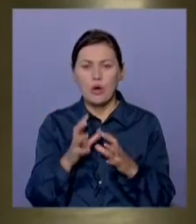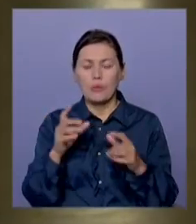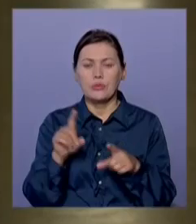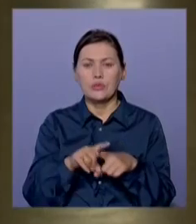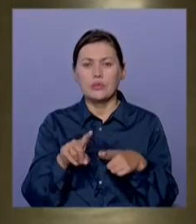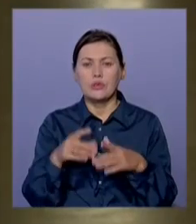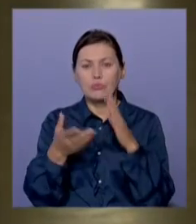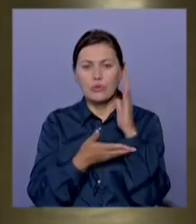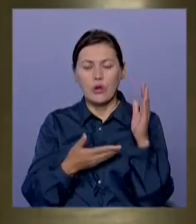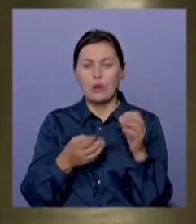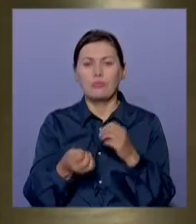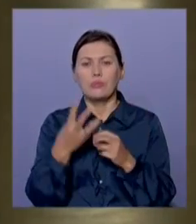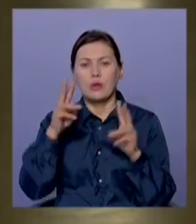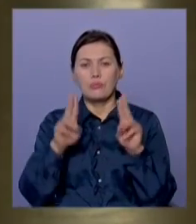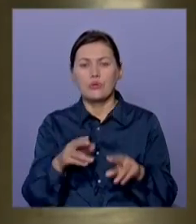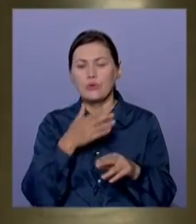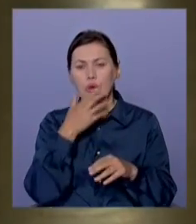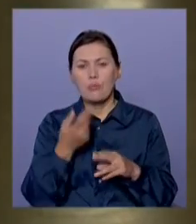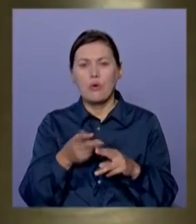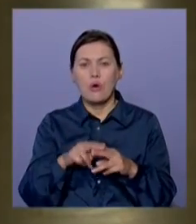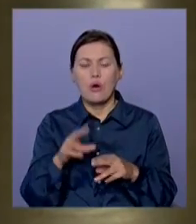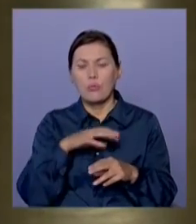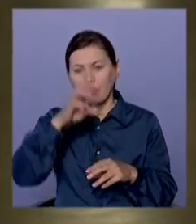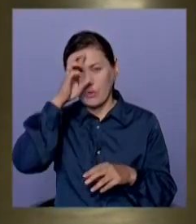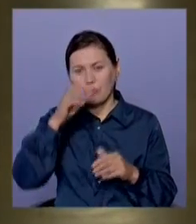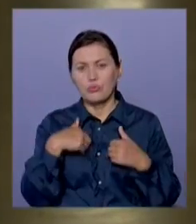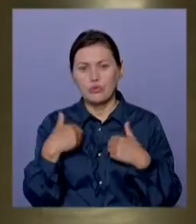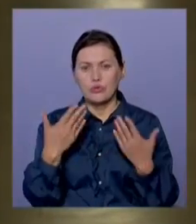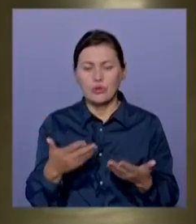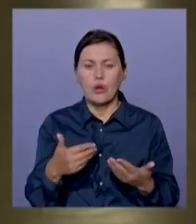және кесу бойынша бірегей ереже жоқ. Сондықтан үкіметке ұсыныстар жолдамақпыз.